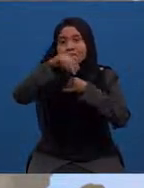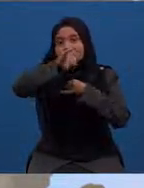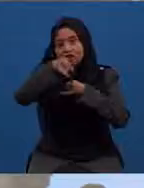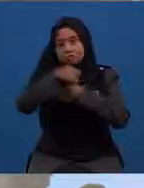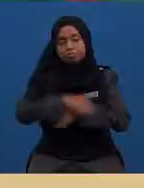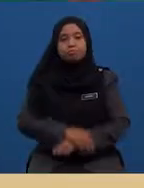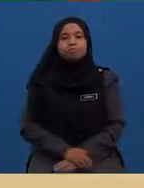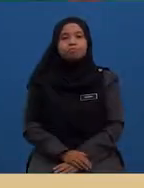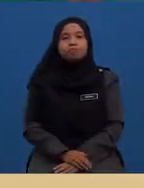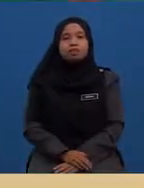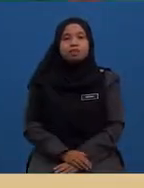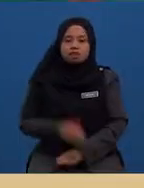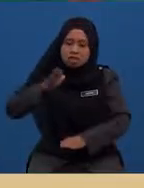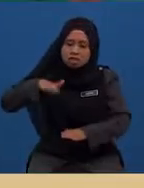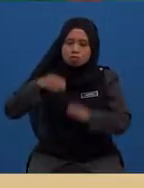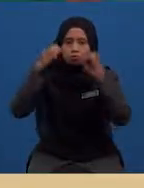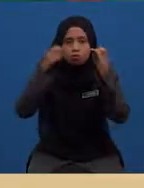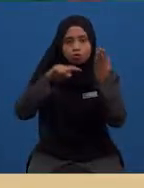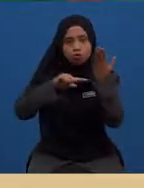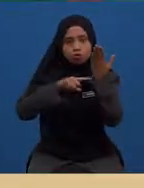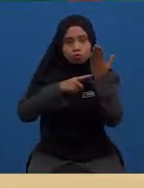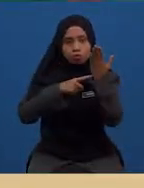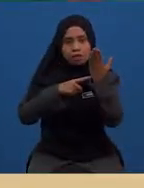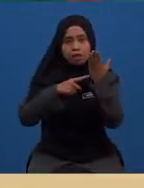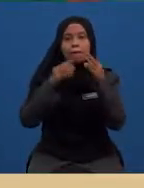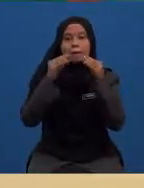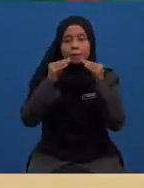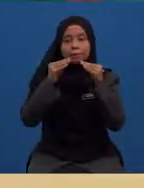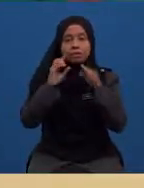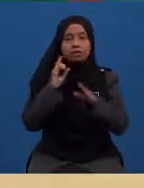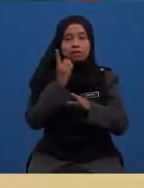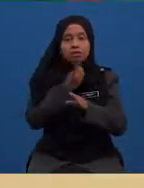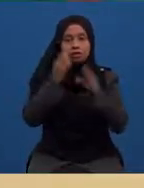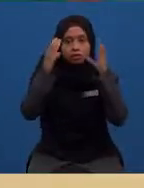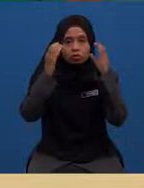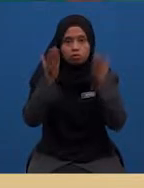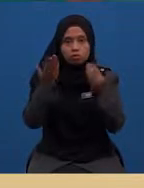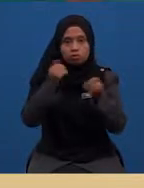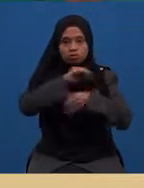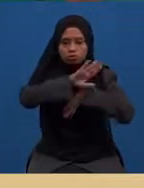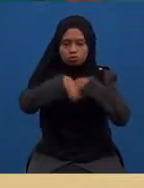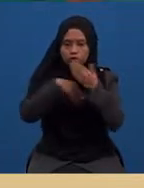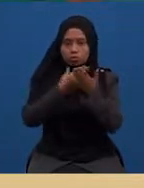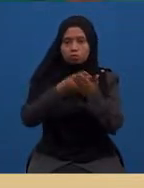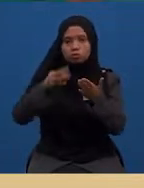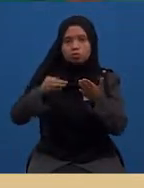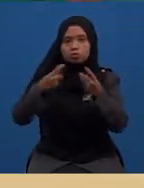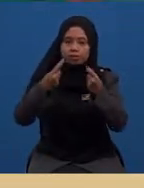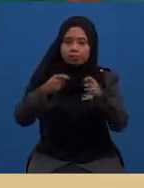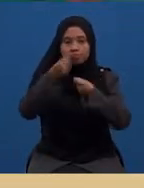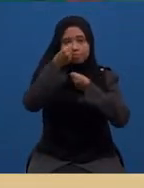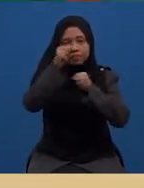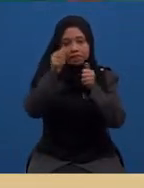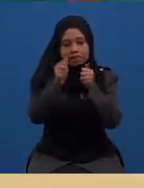Selangor. Sebelum cikgu mulakan pengajaran kita, cikgu harap murid semua telah bersedia dengan